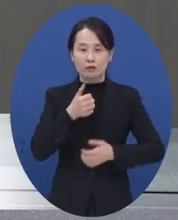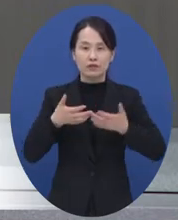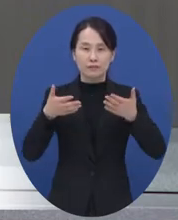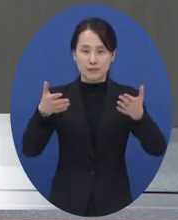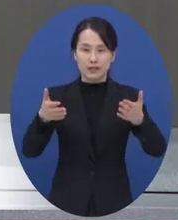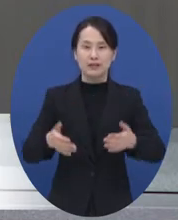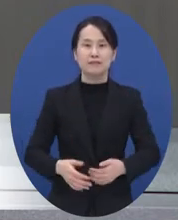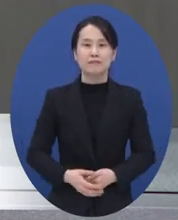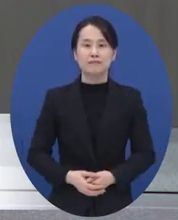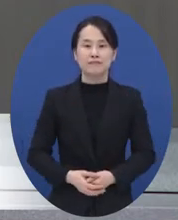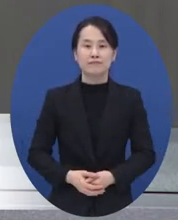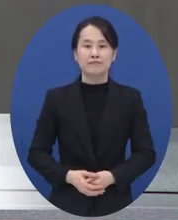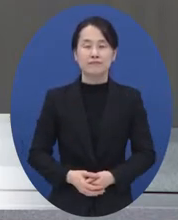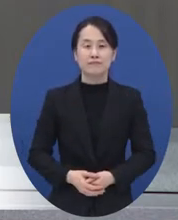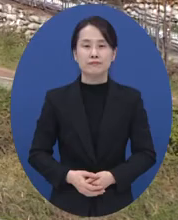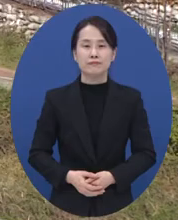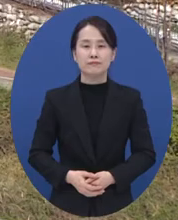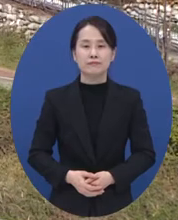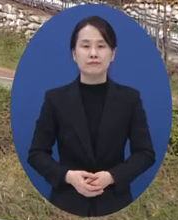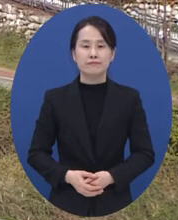나가 알아봤습니다.